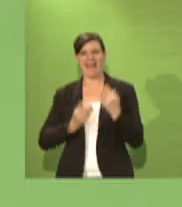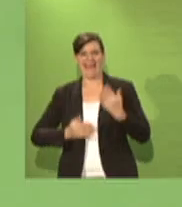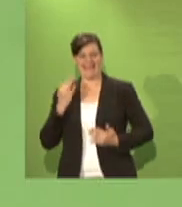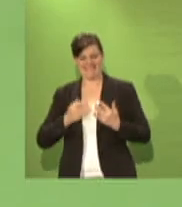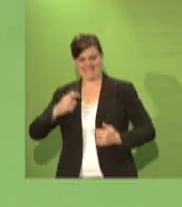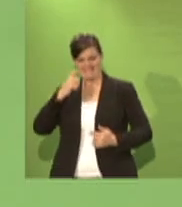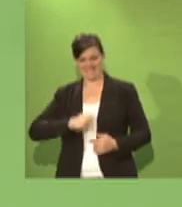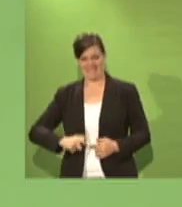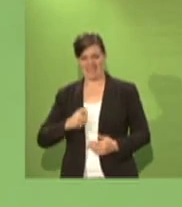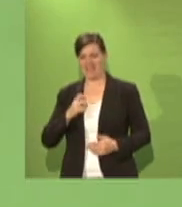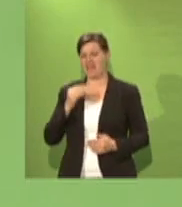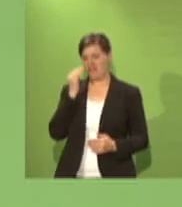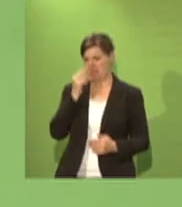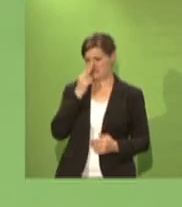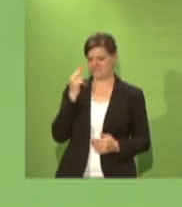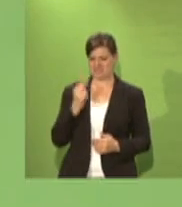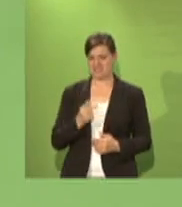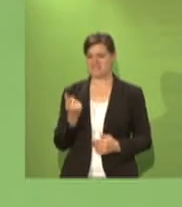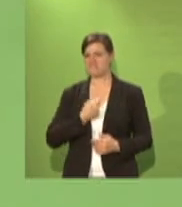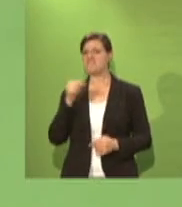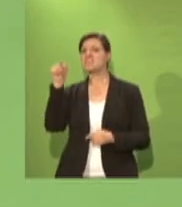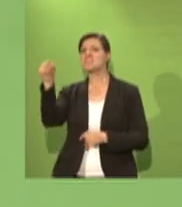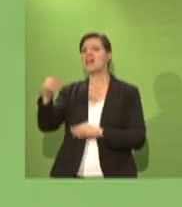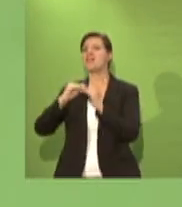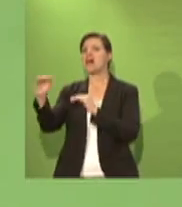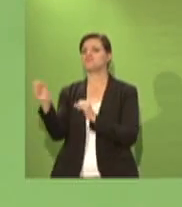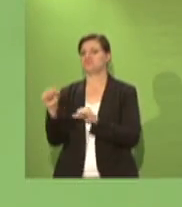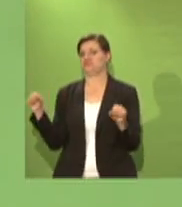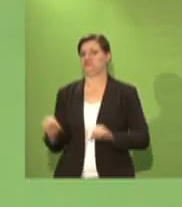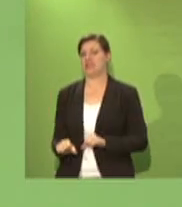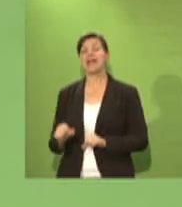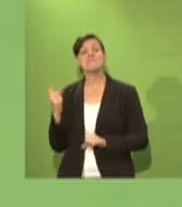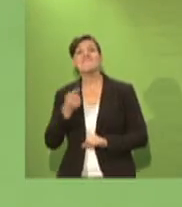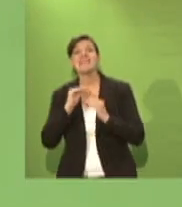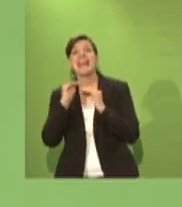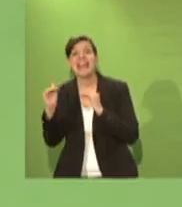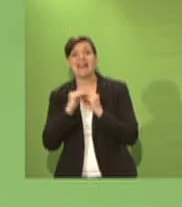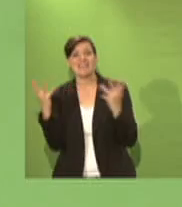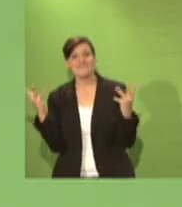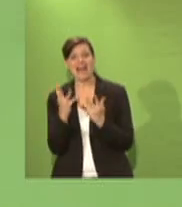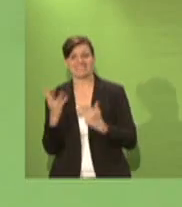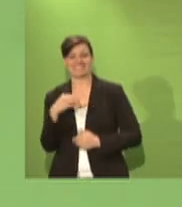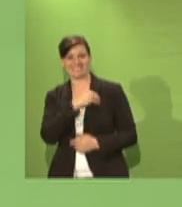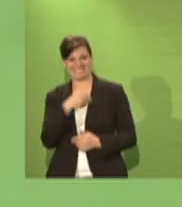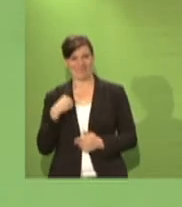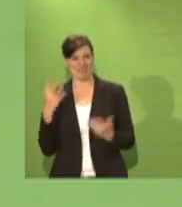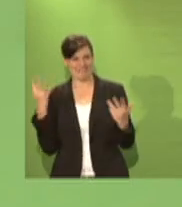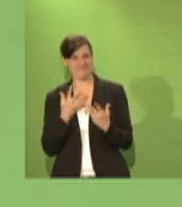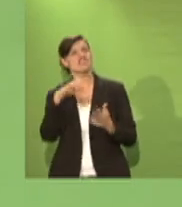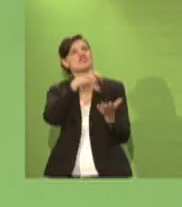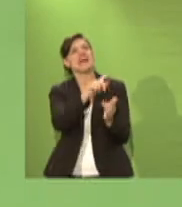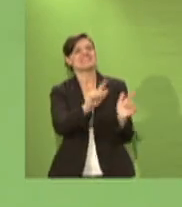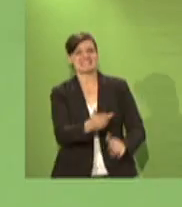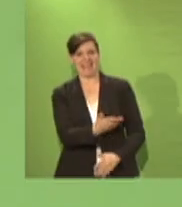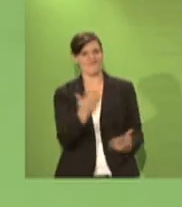so, schlechte Verhältnisse. Ich möchte mal sagen, was wir als Landmenschen haben, was man in der Stadt nicht hat. Wenn ich zum